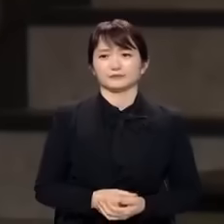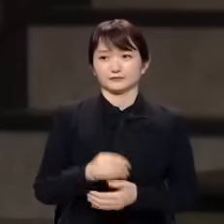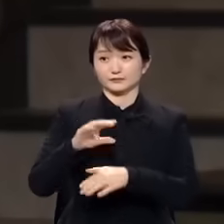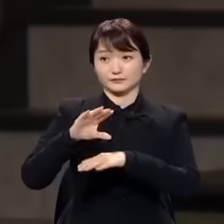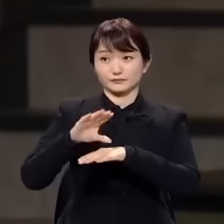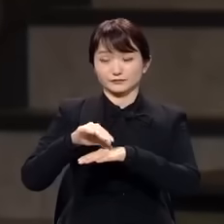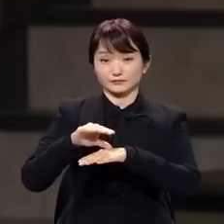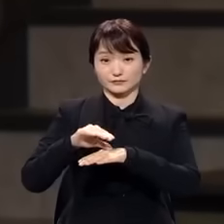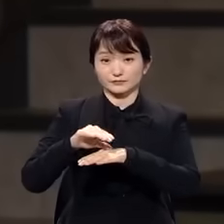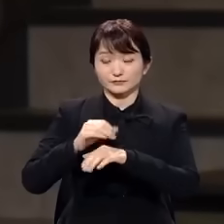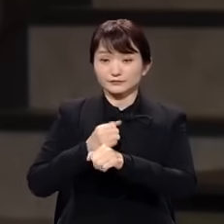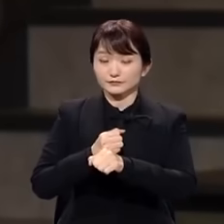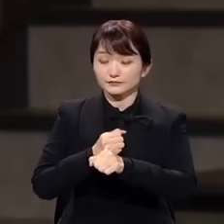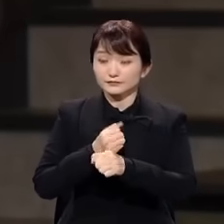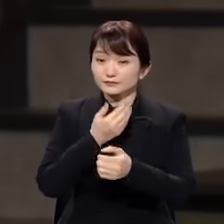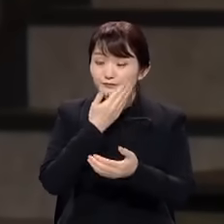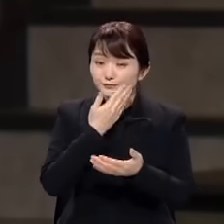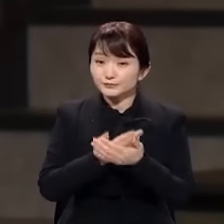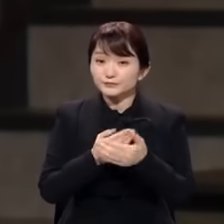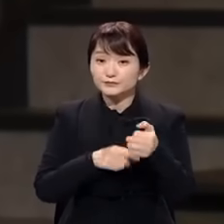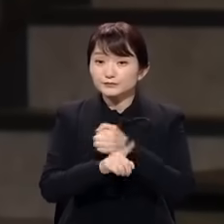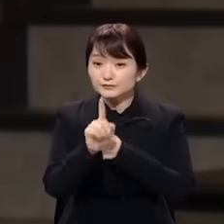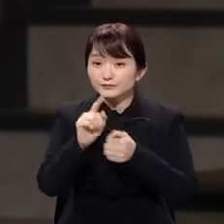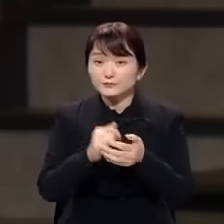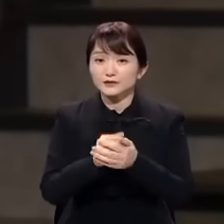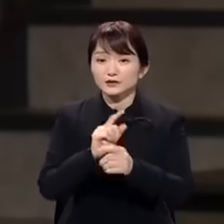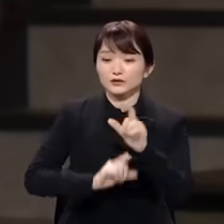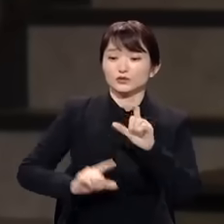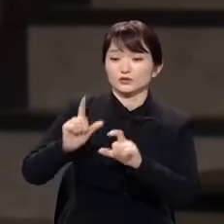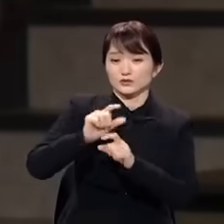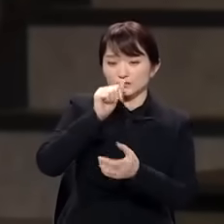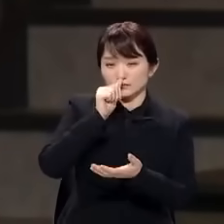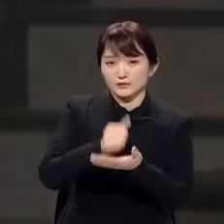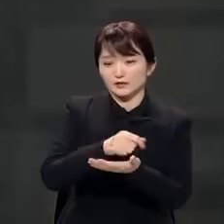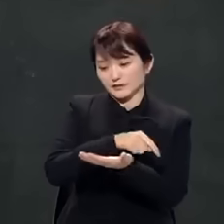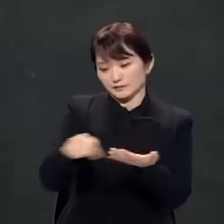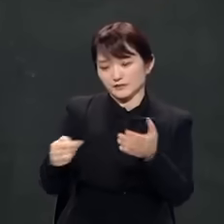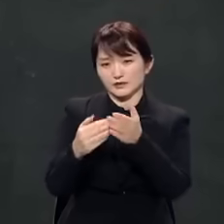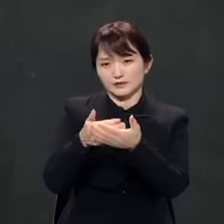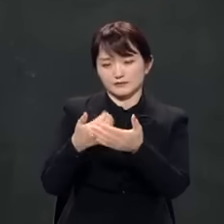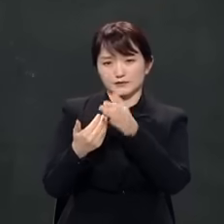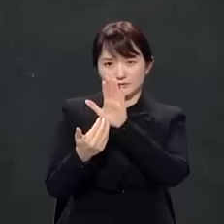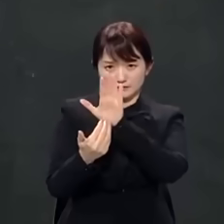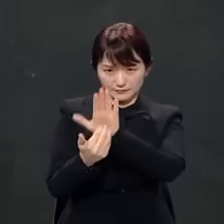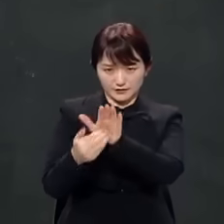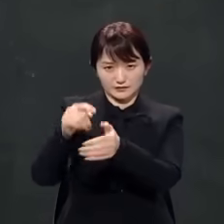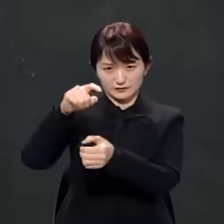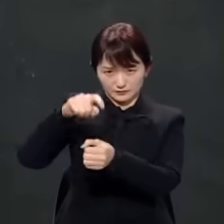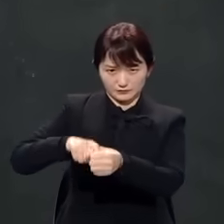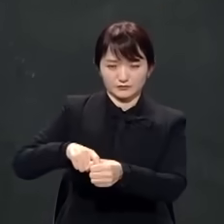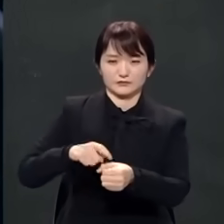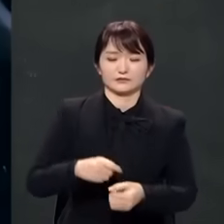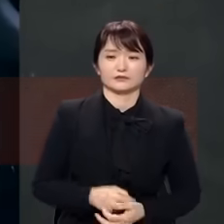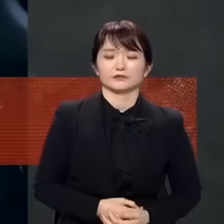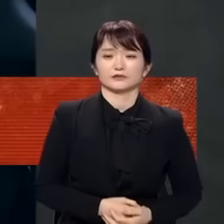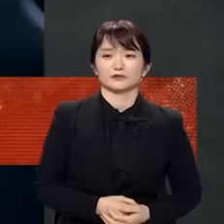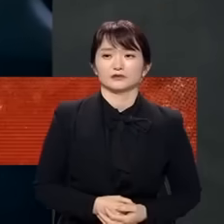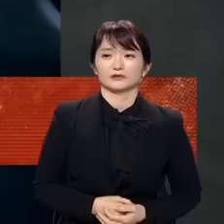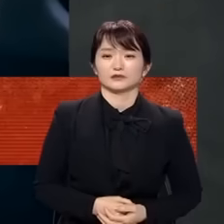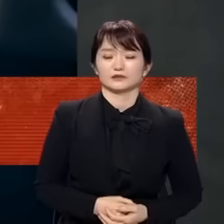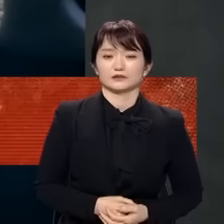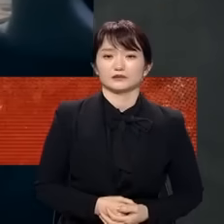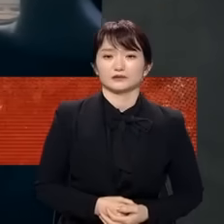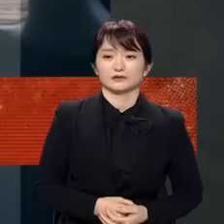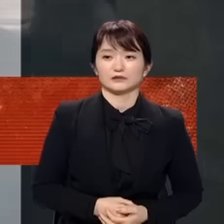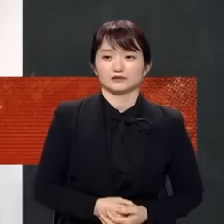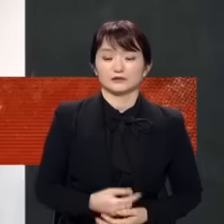하는 그 중요한 그 이유 중에 하나가 그 추가적인 범죄 피해를 예방하는 것에 이제 그 목적이 있는데요. 아까 처음에